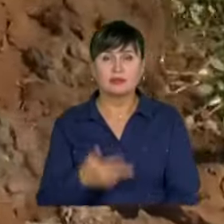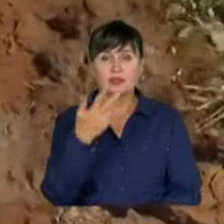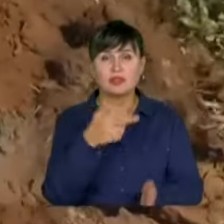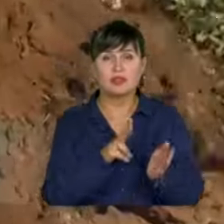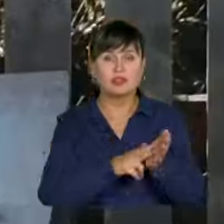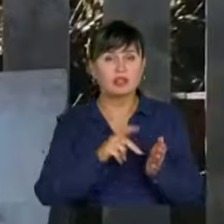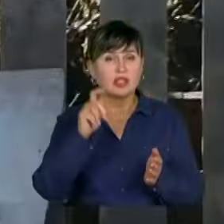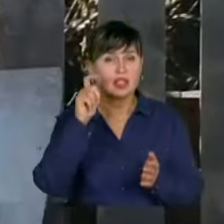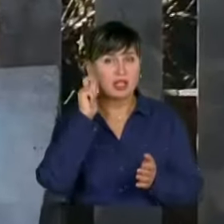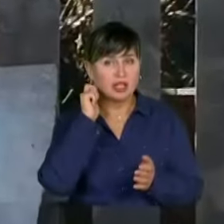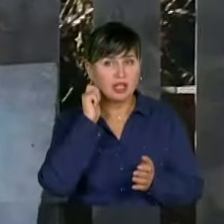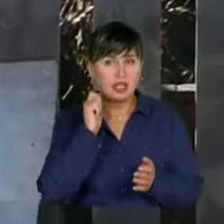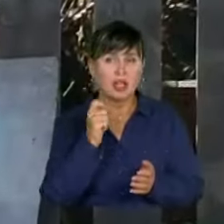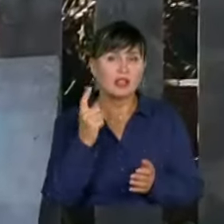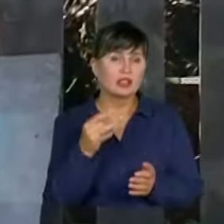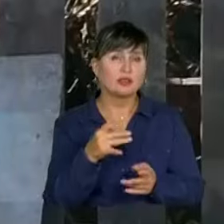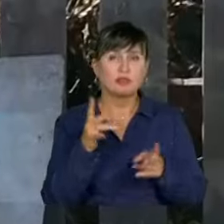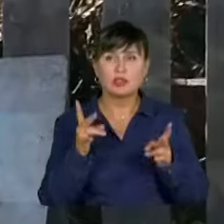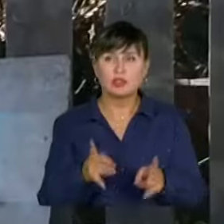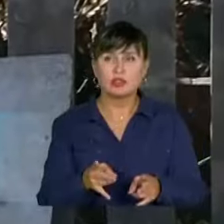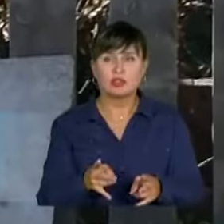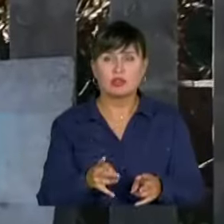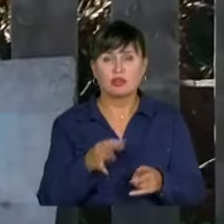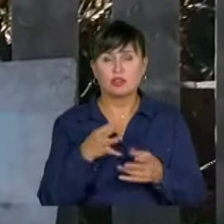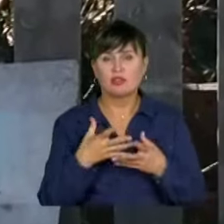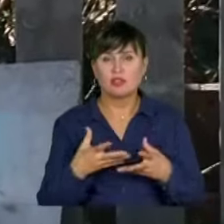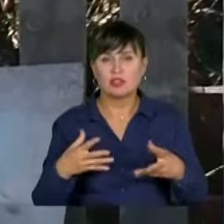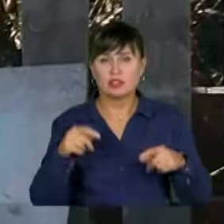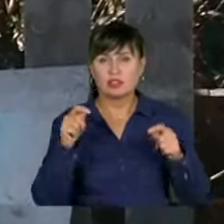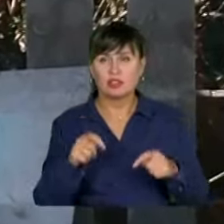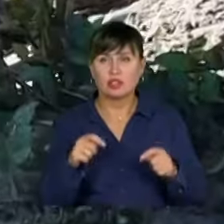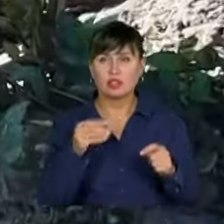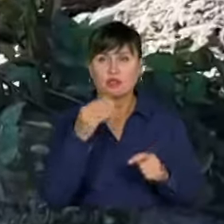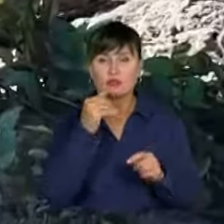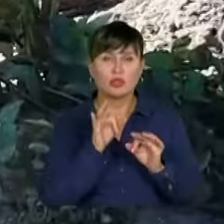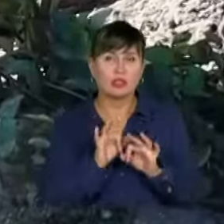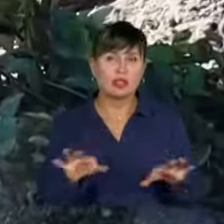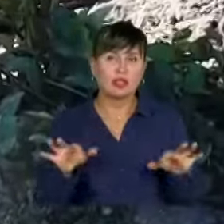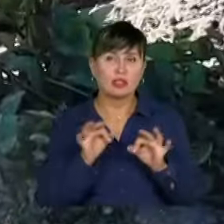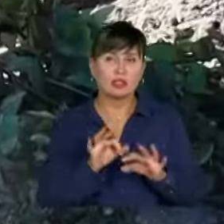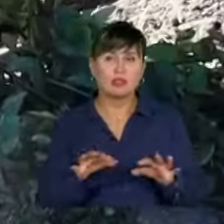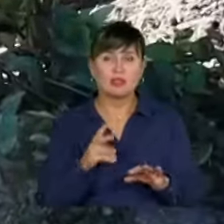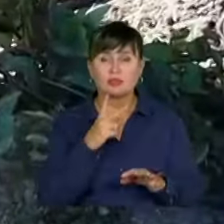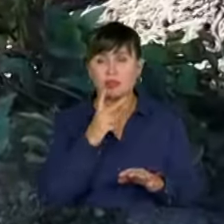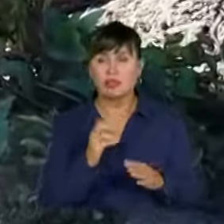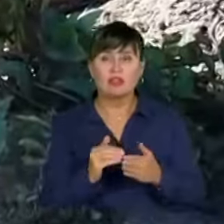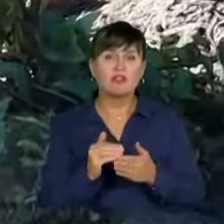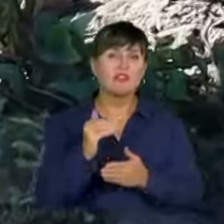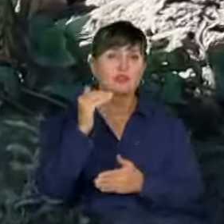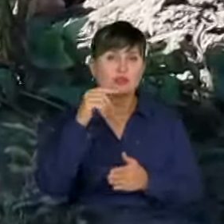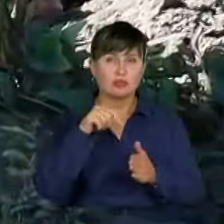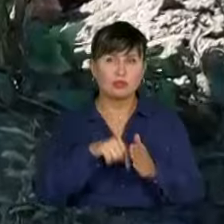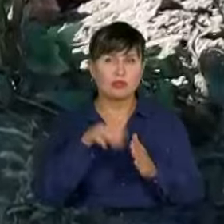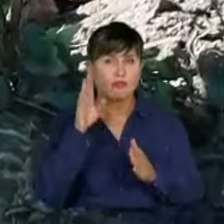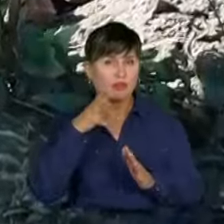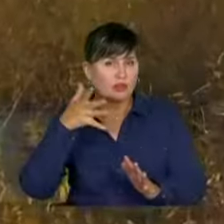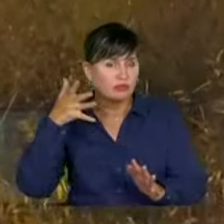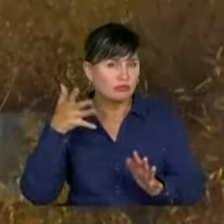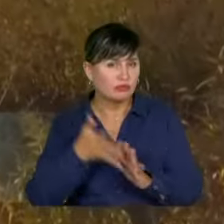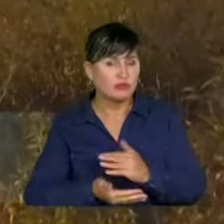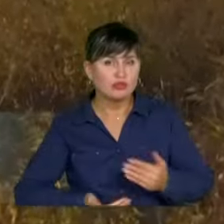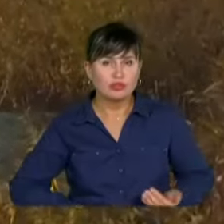38-летний Иван Ковтунов – один из пострадавших от весеннего паводка. Мужчина рассказывает, несмотря на высокий фундамент, вода просочилась в жилье